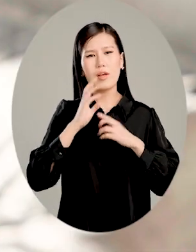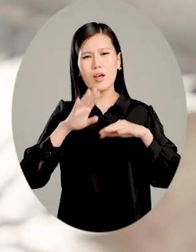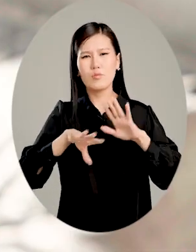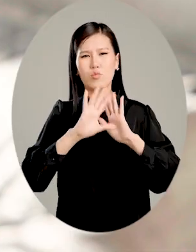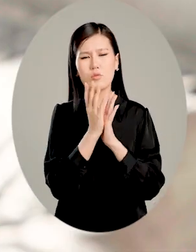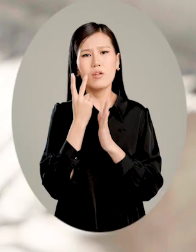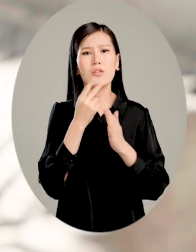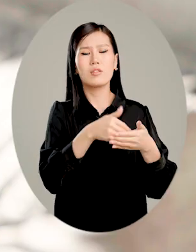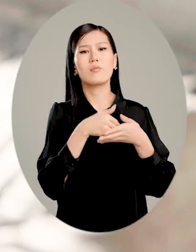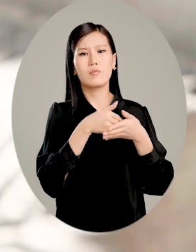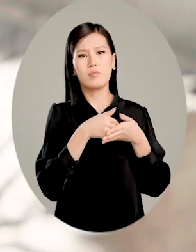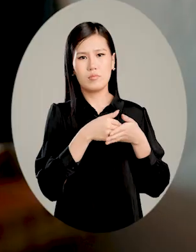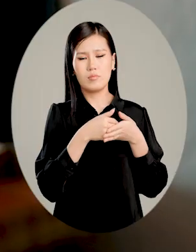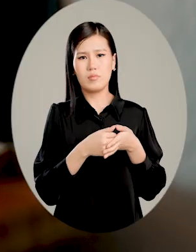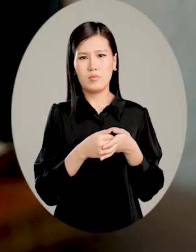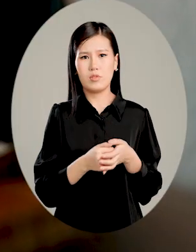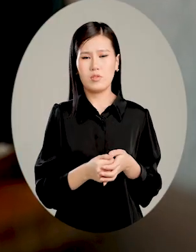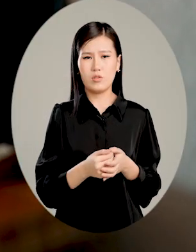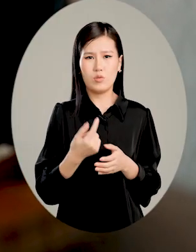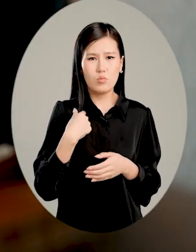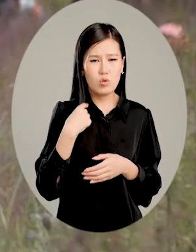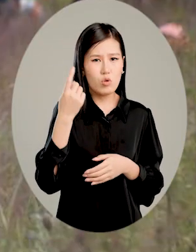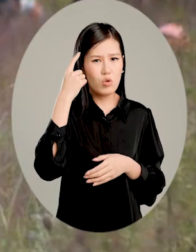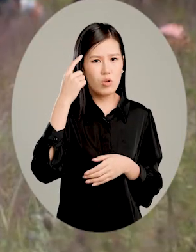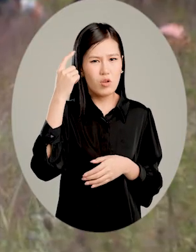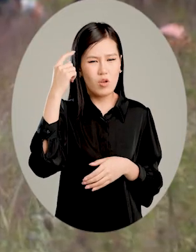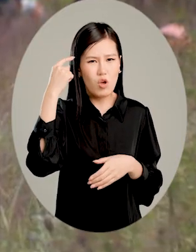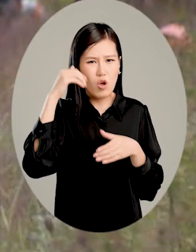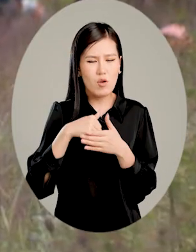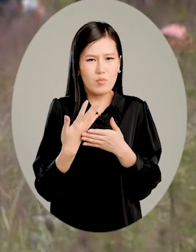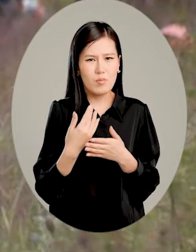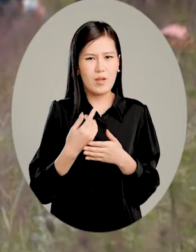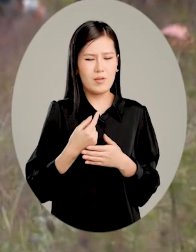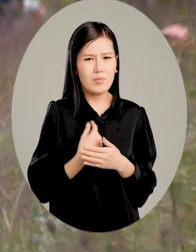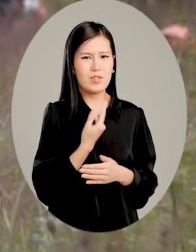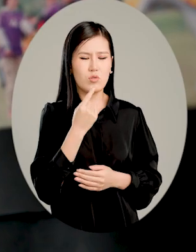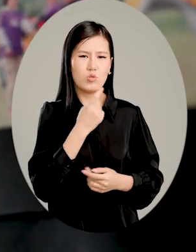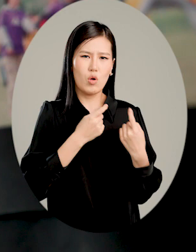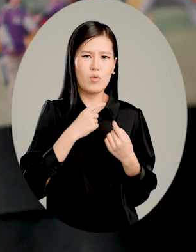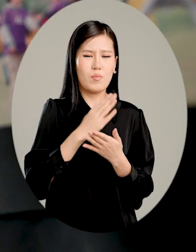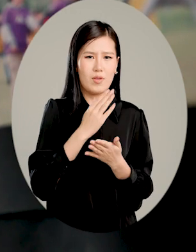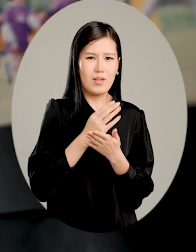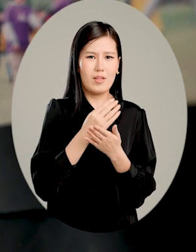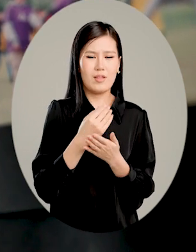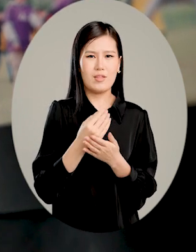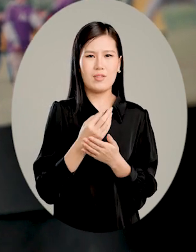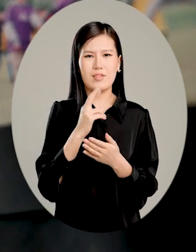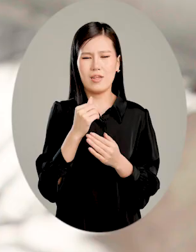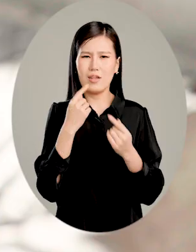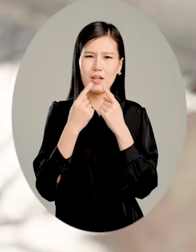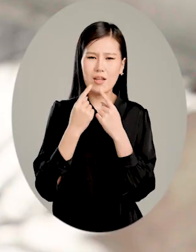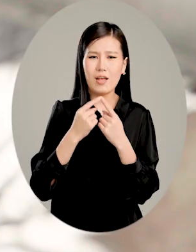үед дэмждэг байсан те би энэ ч ойлгох гэж хүлээж авах гэж зовж ир болж ингээд ингээд тэгэнгүүт ингээд